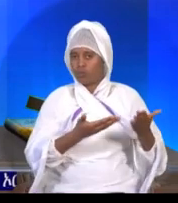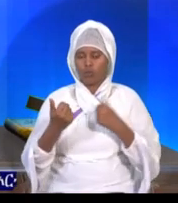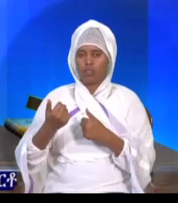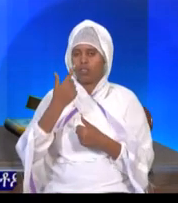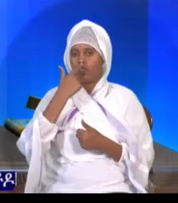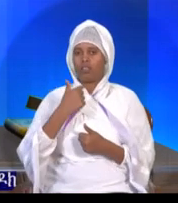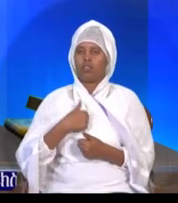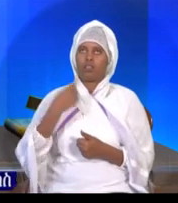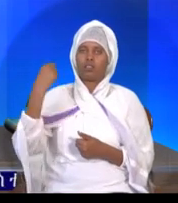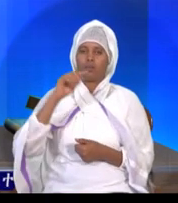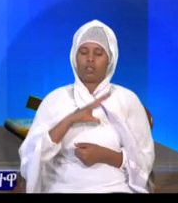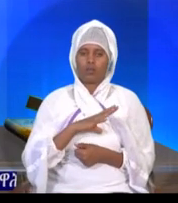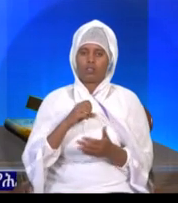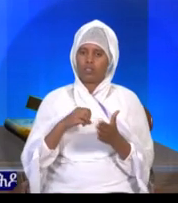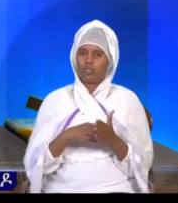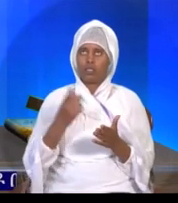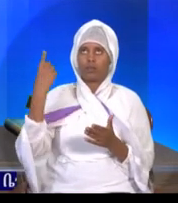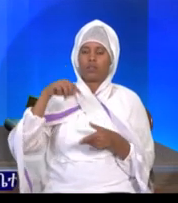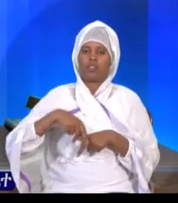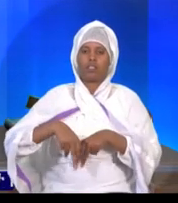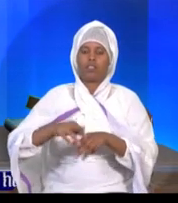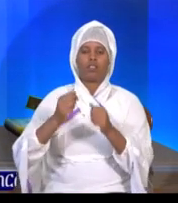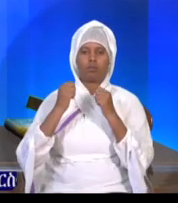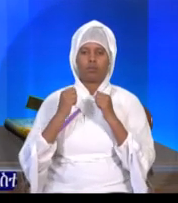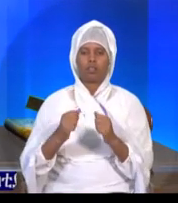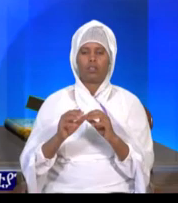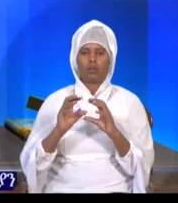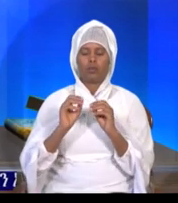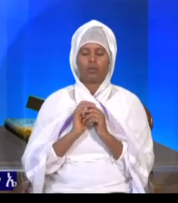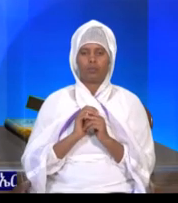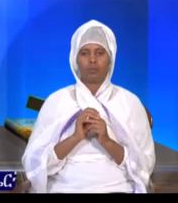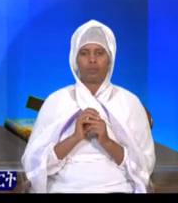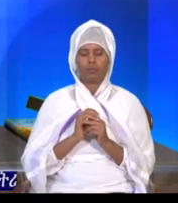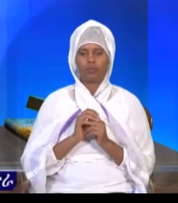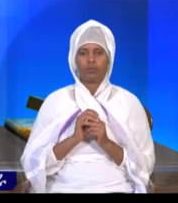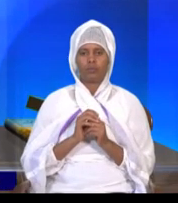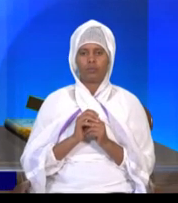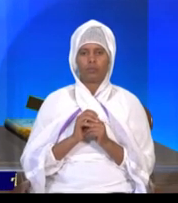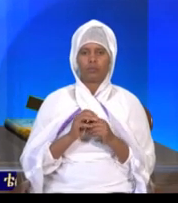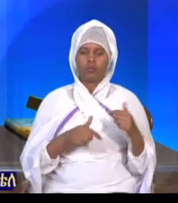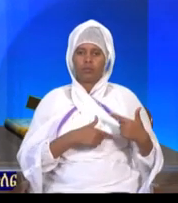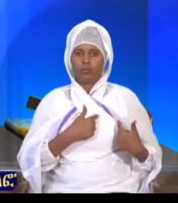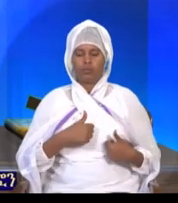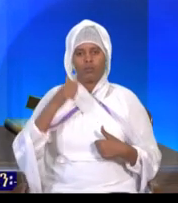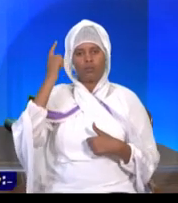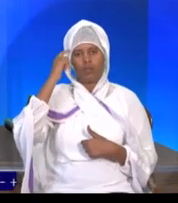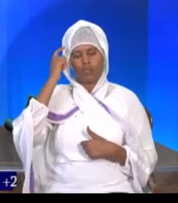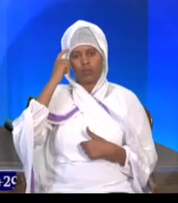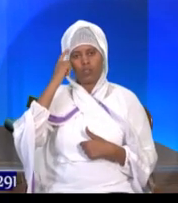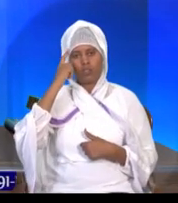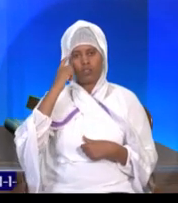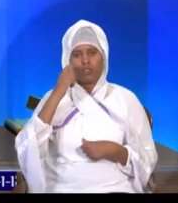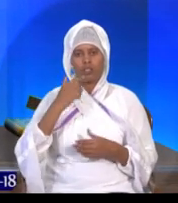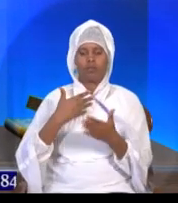ፆር ዝኸበደኩም ናባይ ንዑ ኢሉ ስለዚ እዚ ዝብል ኣምላኽ እዩ ኣምላኽና እሞ ብእምሮን ብልብን እንታይ